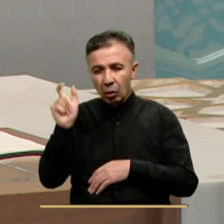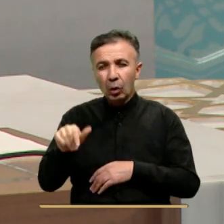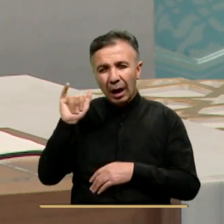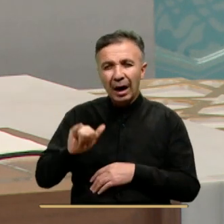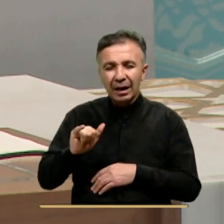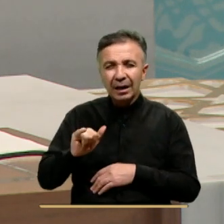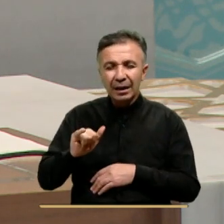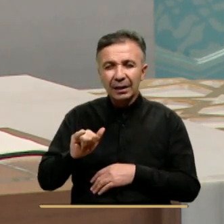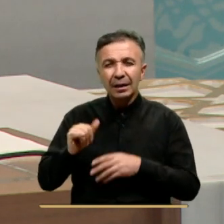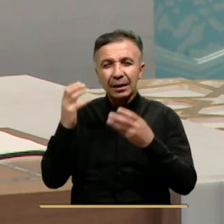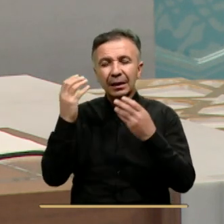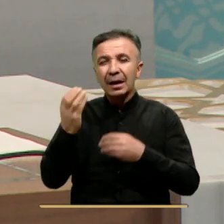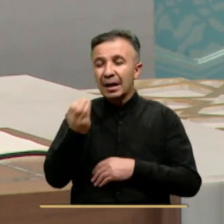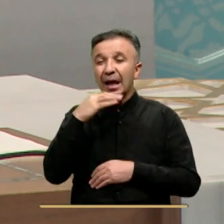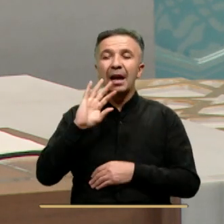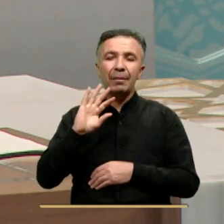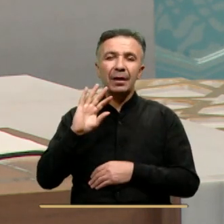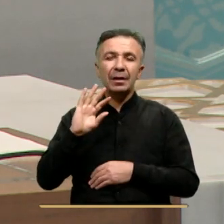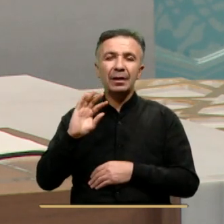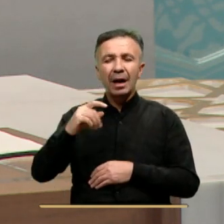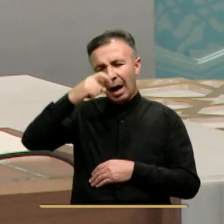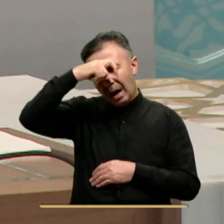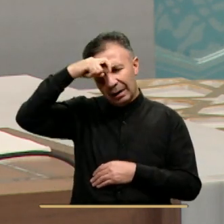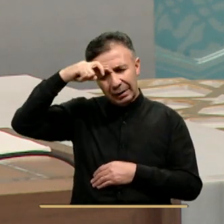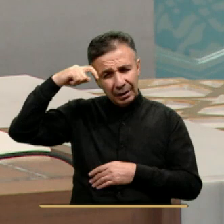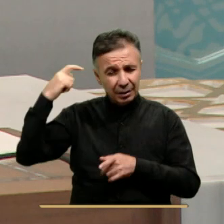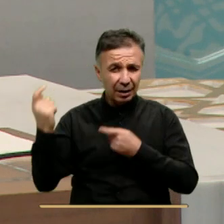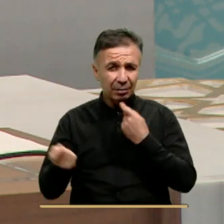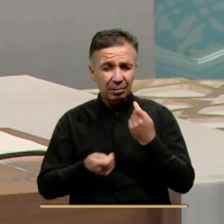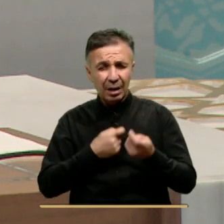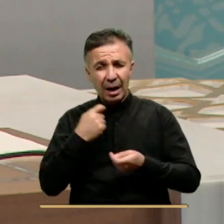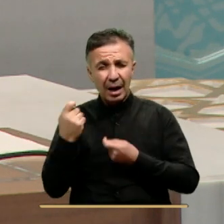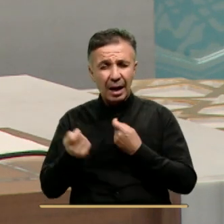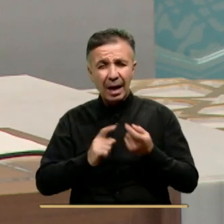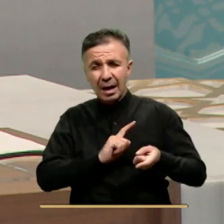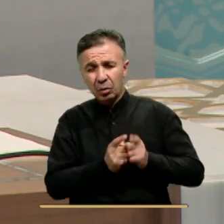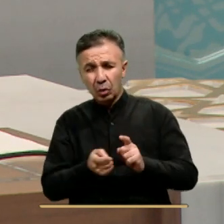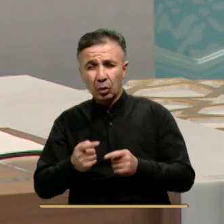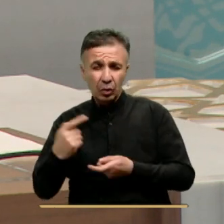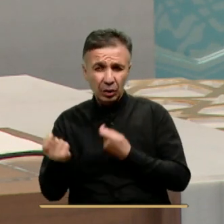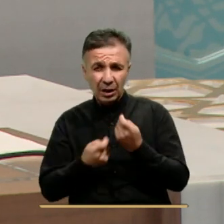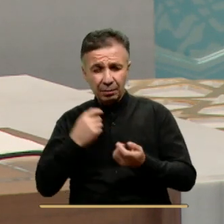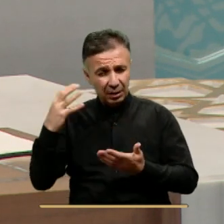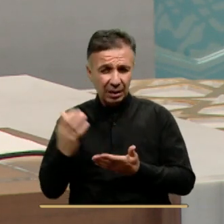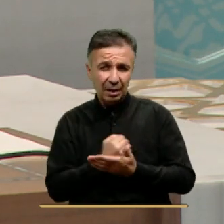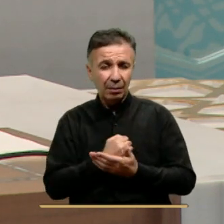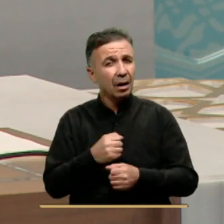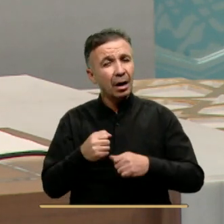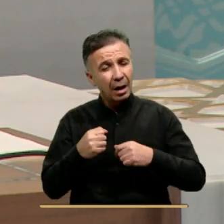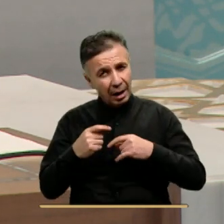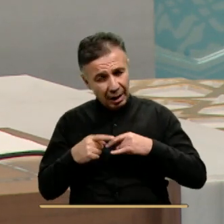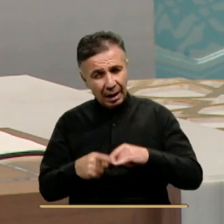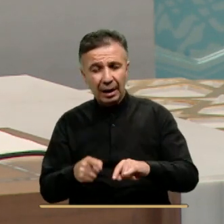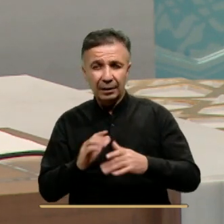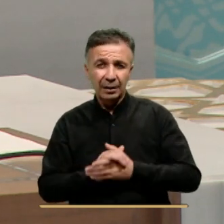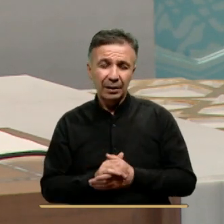alın teriyle meşru yoldan elde edilen her türlü kazanç helaldir ve helal dairesi